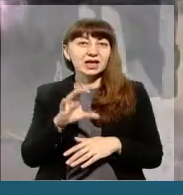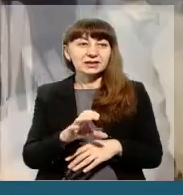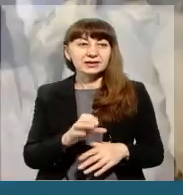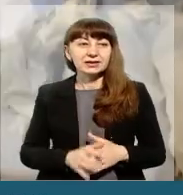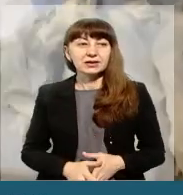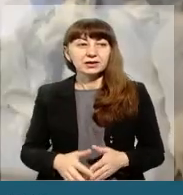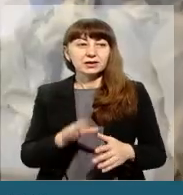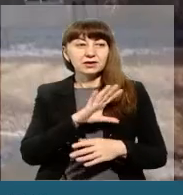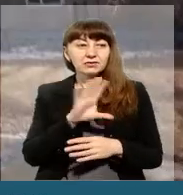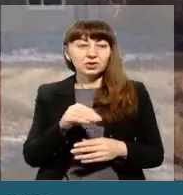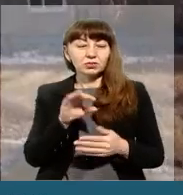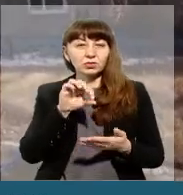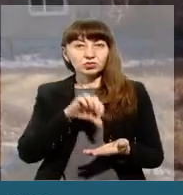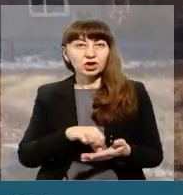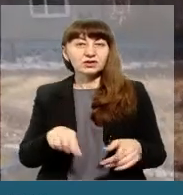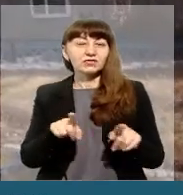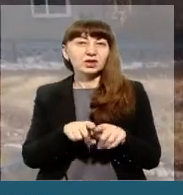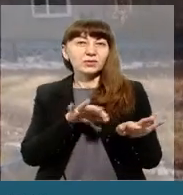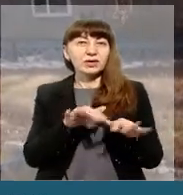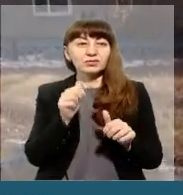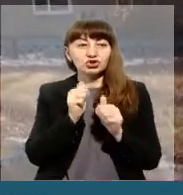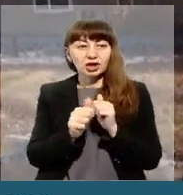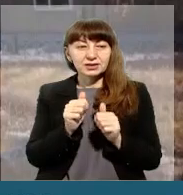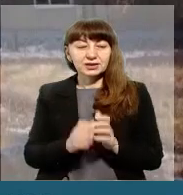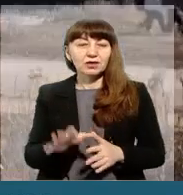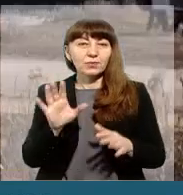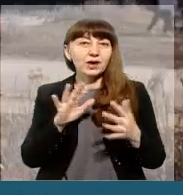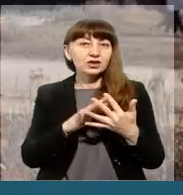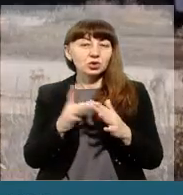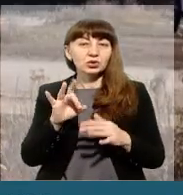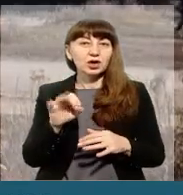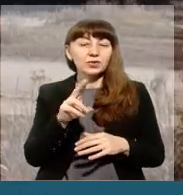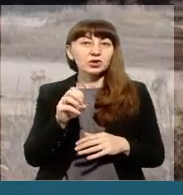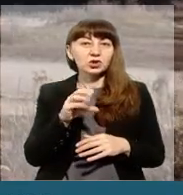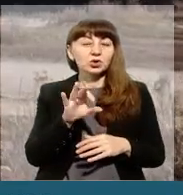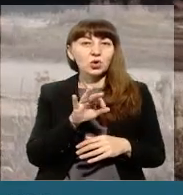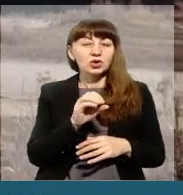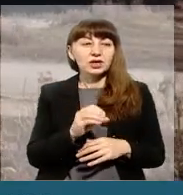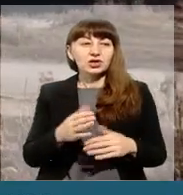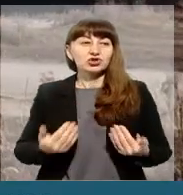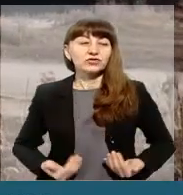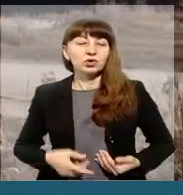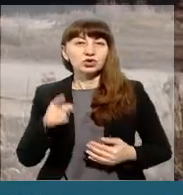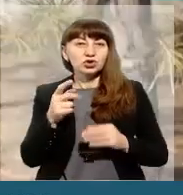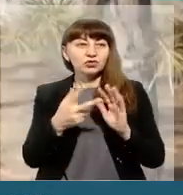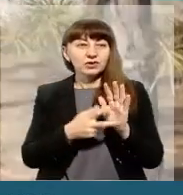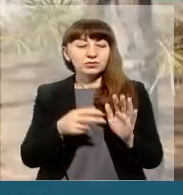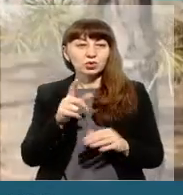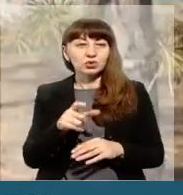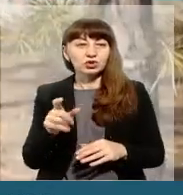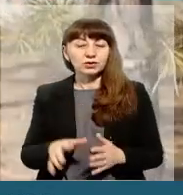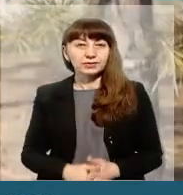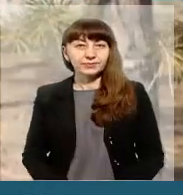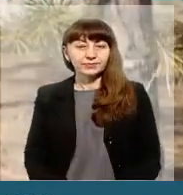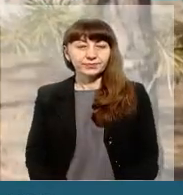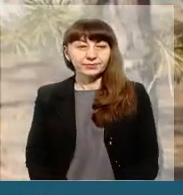қатысып тұрамыз. Октябрь ауылында 1800-ден астам тұрғын тұрады. Олардың көбісі акцияға қатысуға үн қосты. Каждый